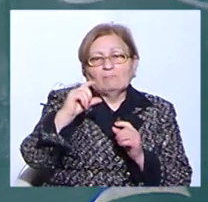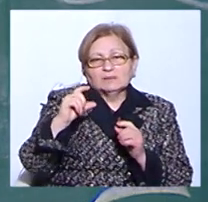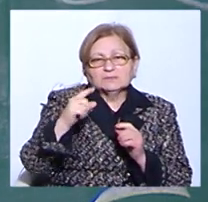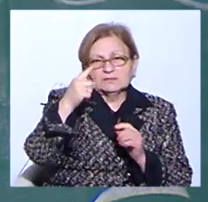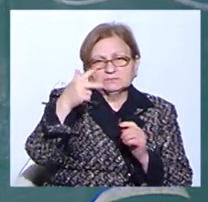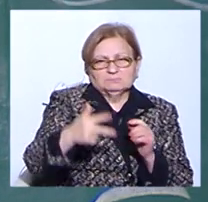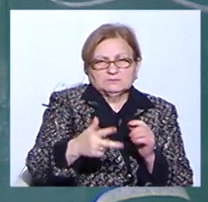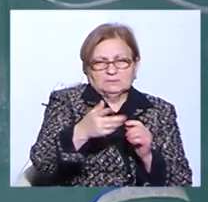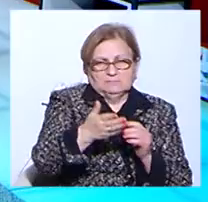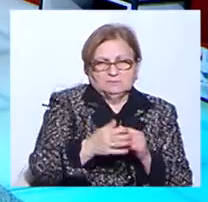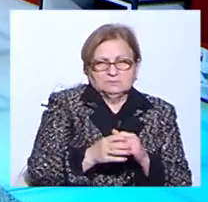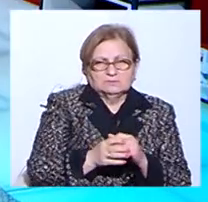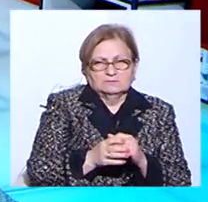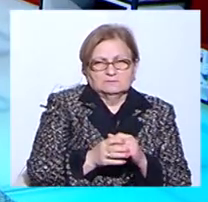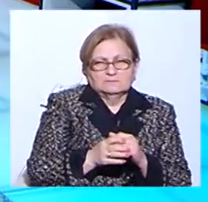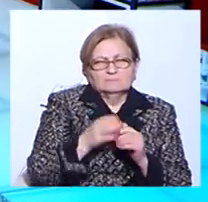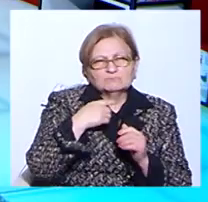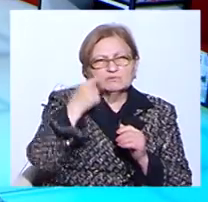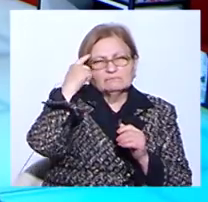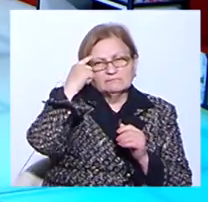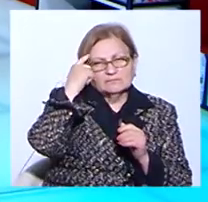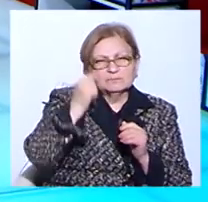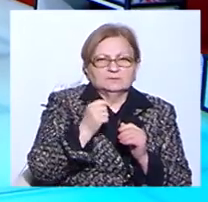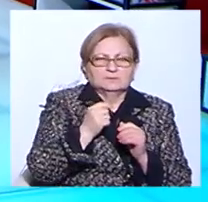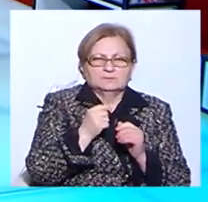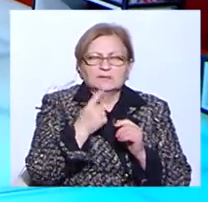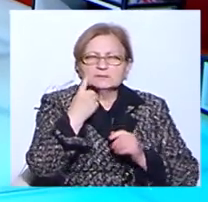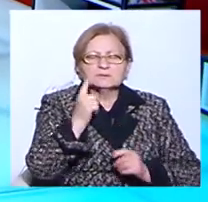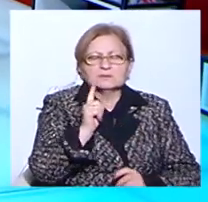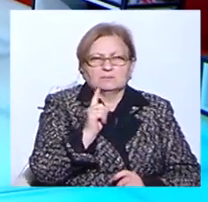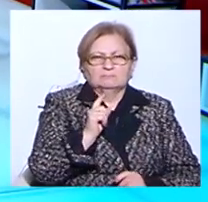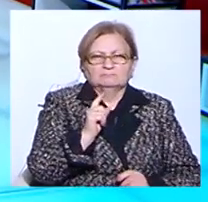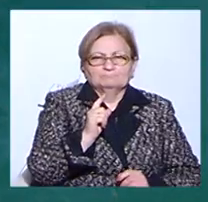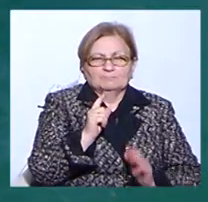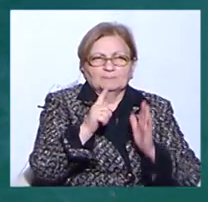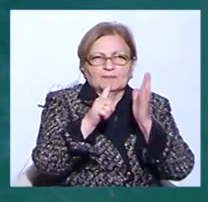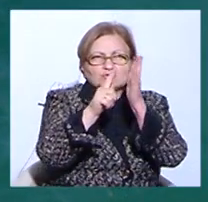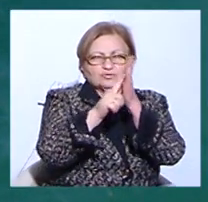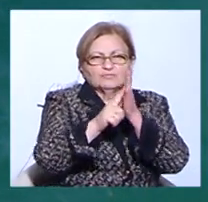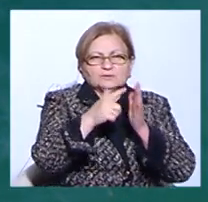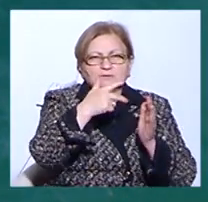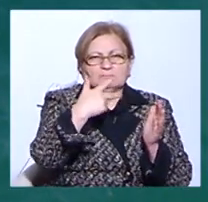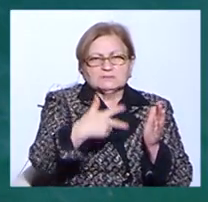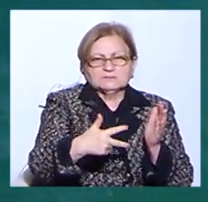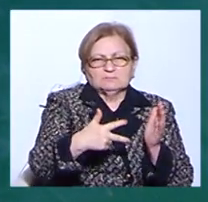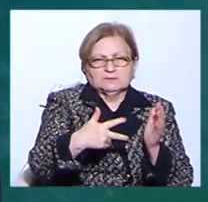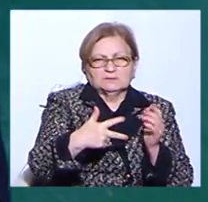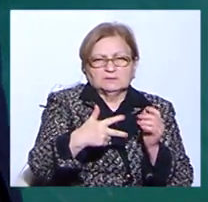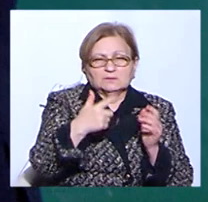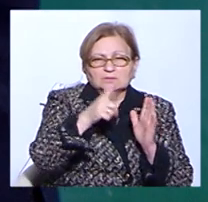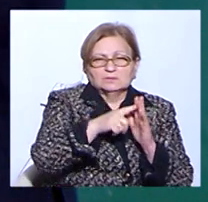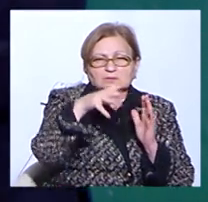1/13. ეხა დავფიქრდეთ ერთ რამეში. 7/13.